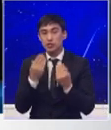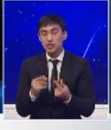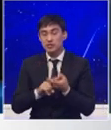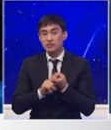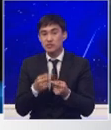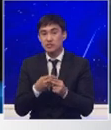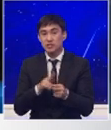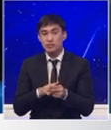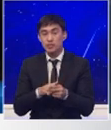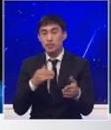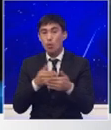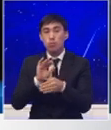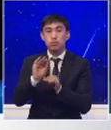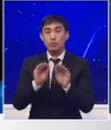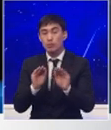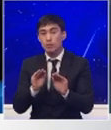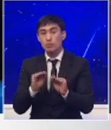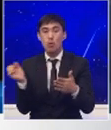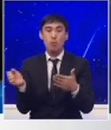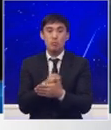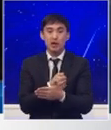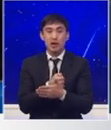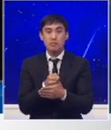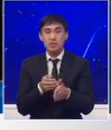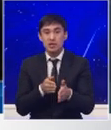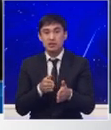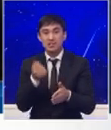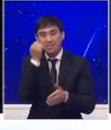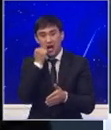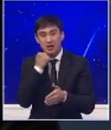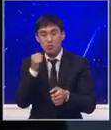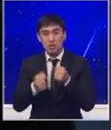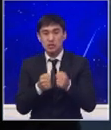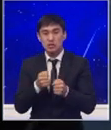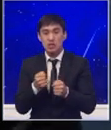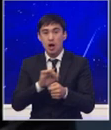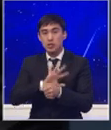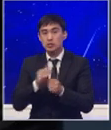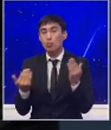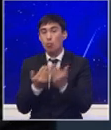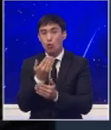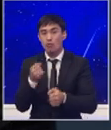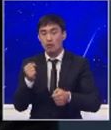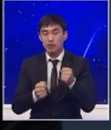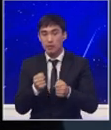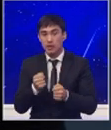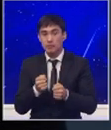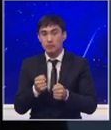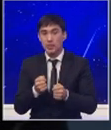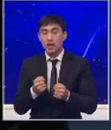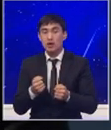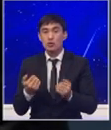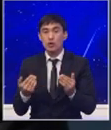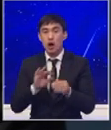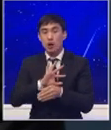этим доукомплектованием, мы убираем с линии абсолютно все старые машины. Мы оснащаемся только новым автопарком.